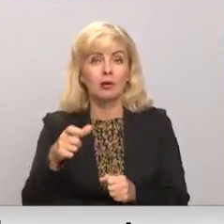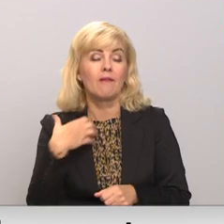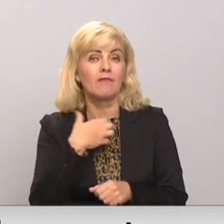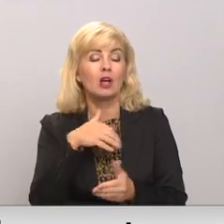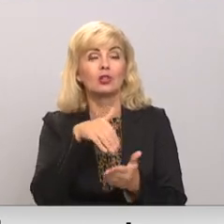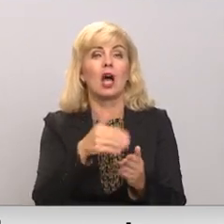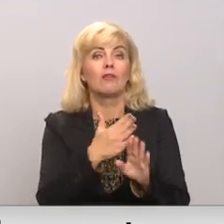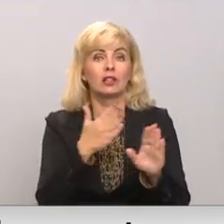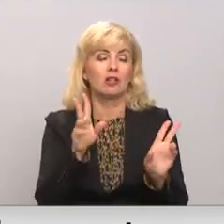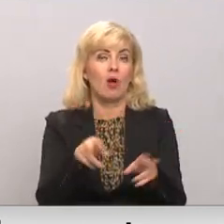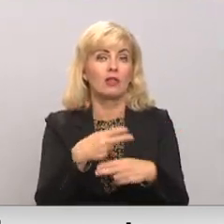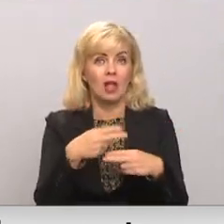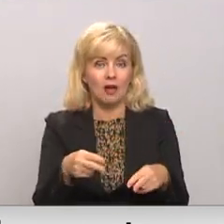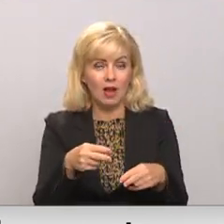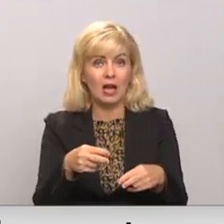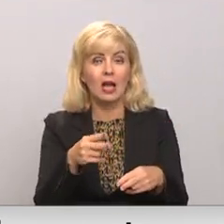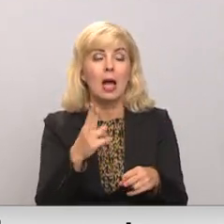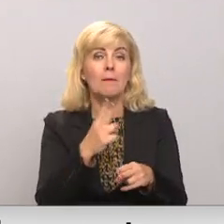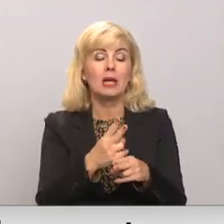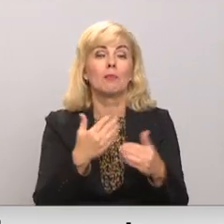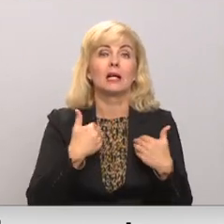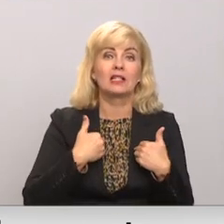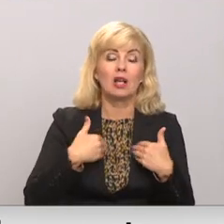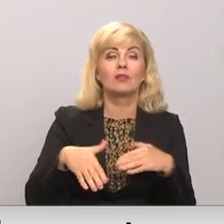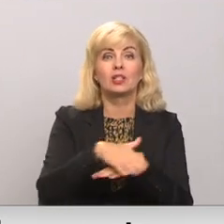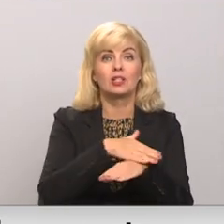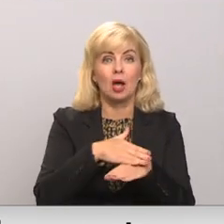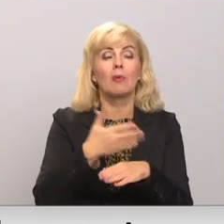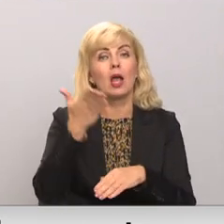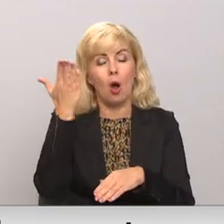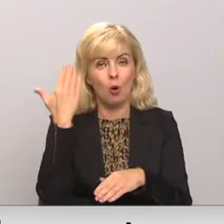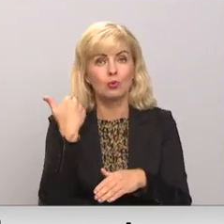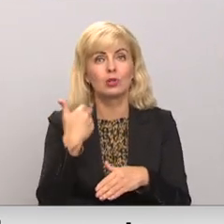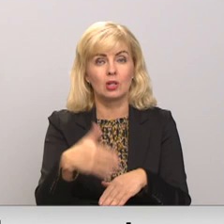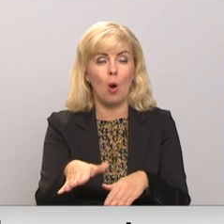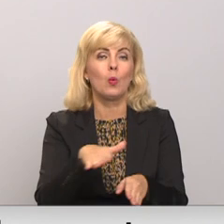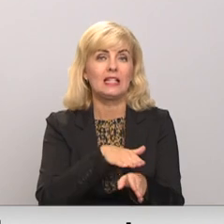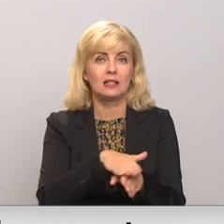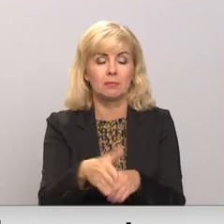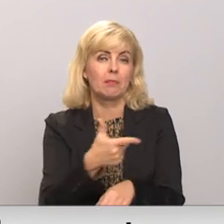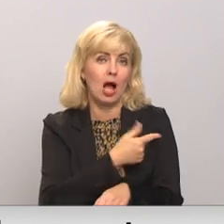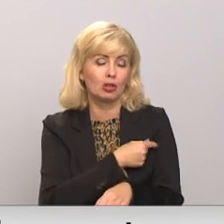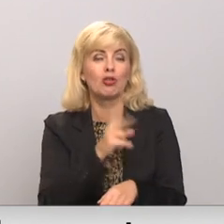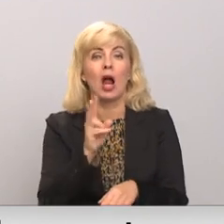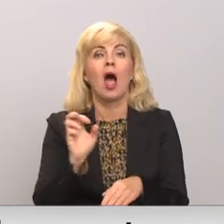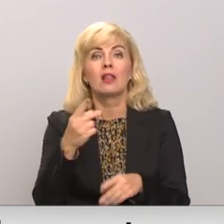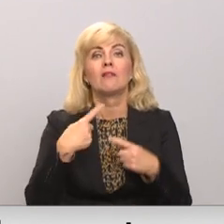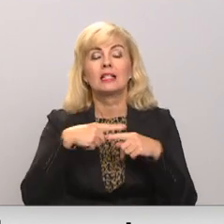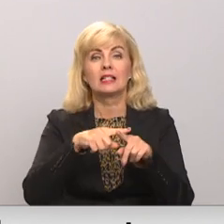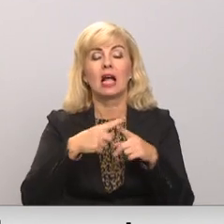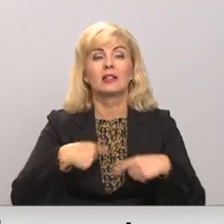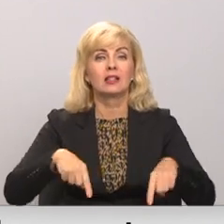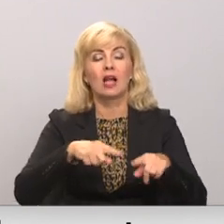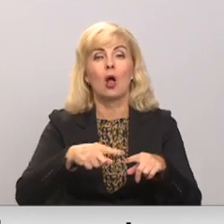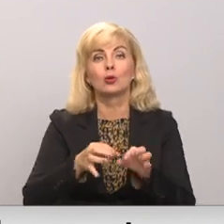stāvēt rindā gan neesot, jo pienākumu pret sevi un sabiedrību jau sen esot izpildījuši. Kandavas tehnikuma teritoriālā